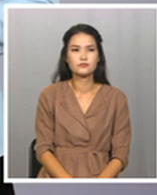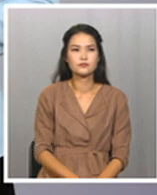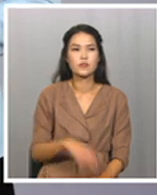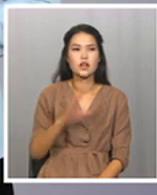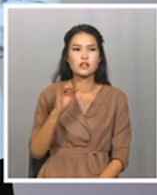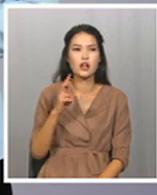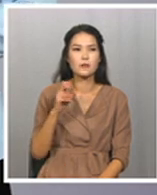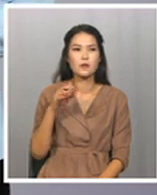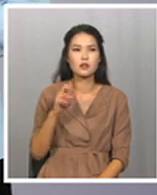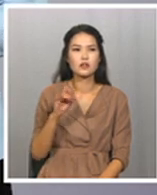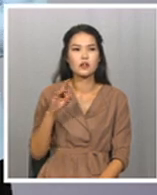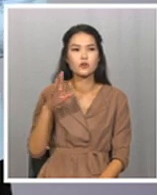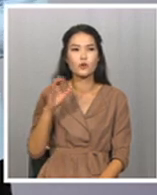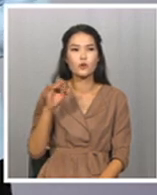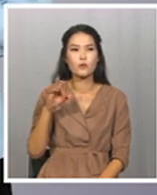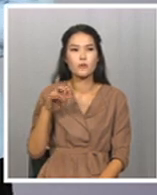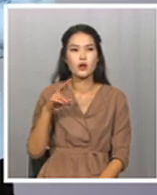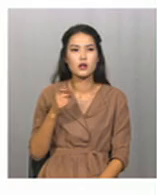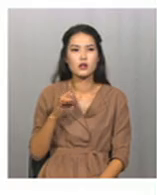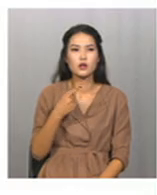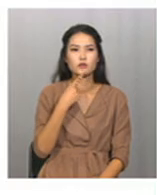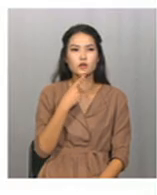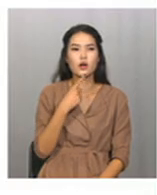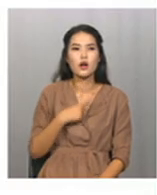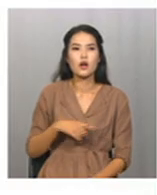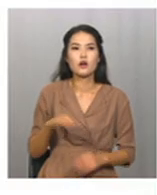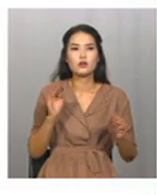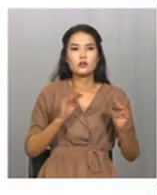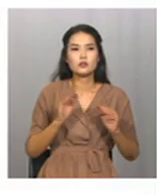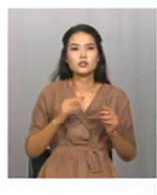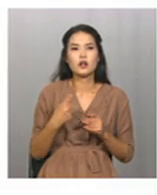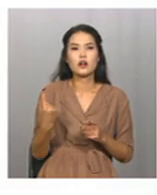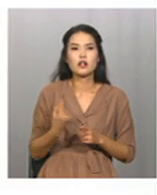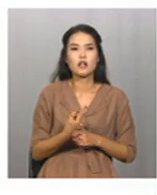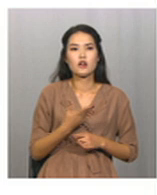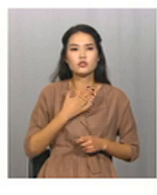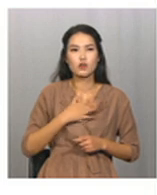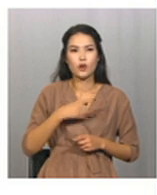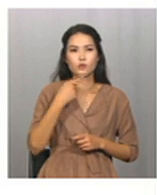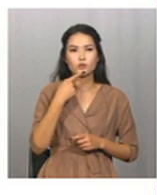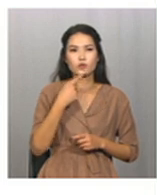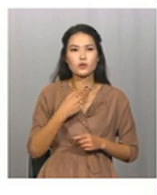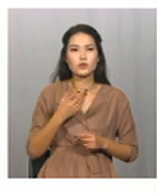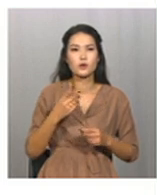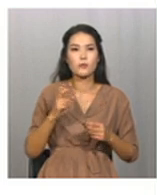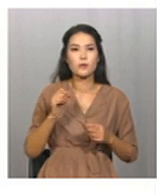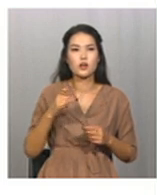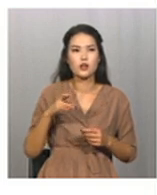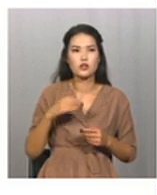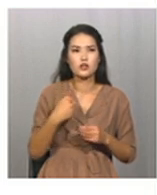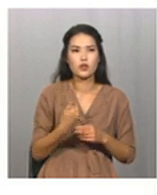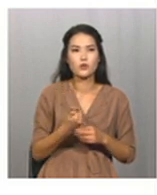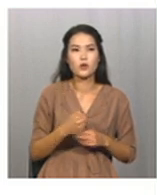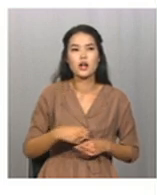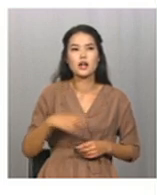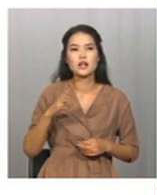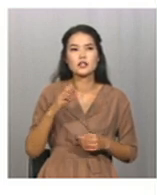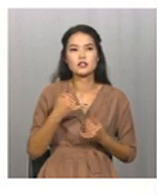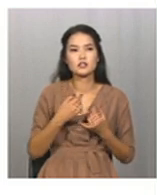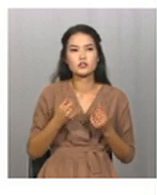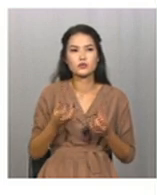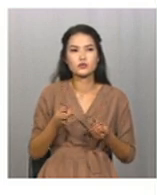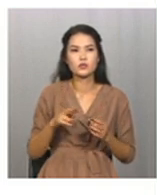Сабақтас құрмалас сөйлем. Құрамындағы алғашқы жай сөйлемінің баяндаушы тиянақсыз тұлғада